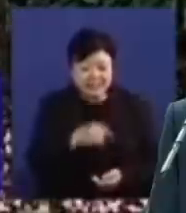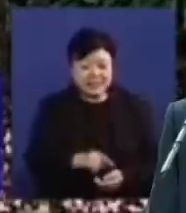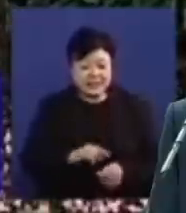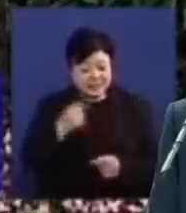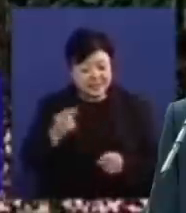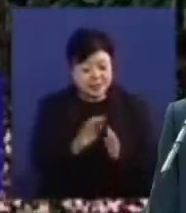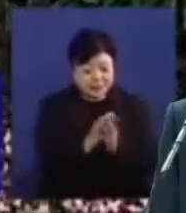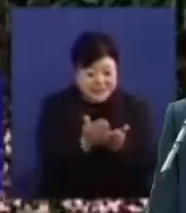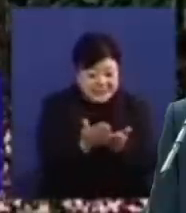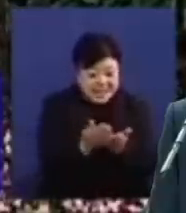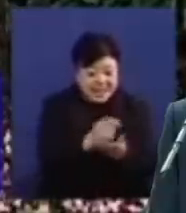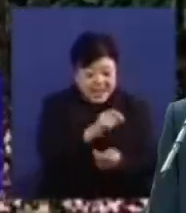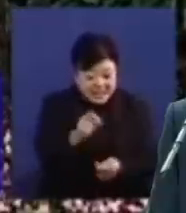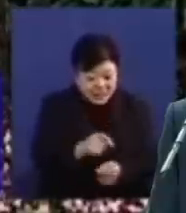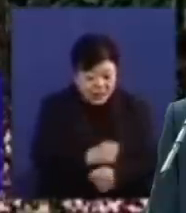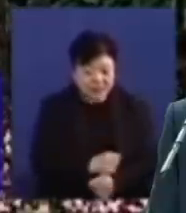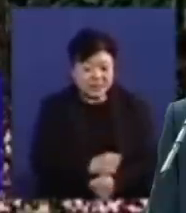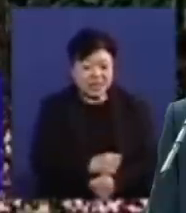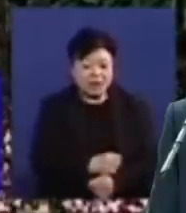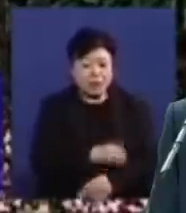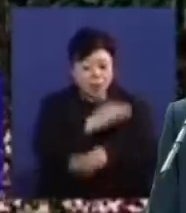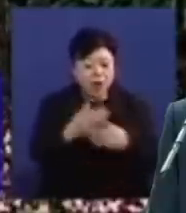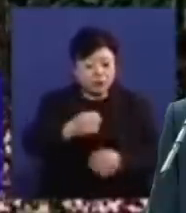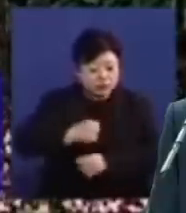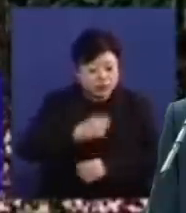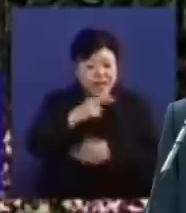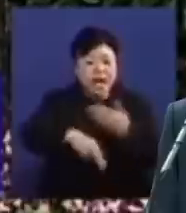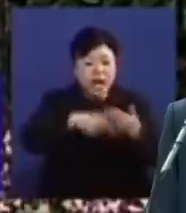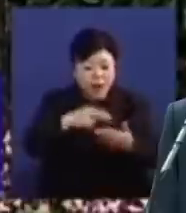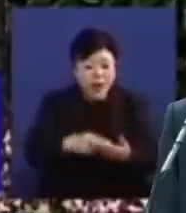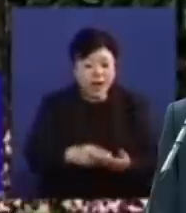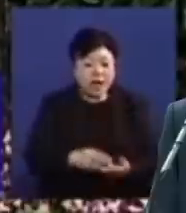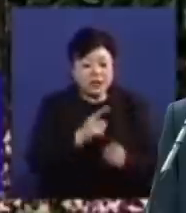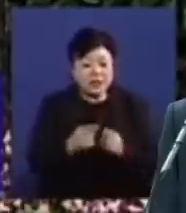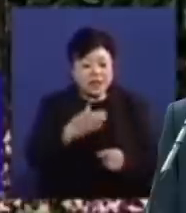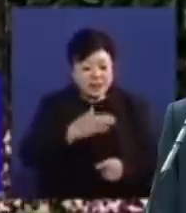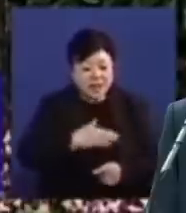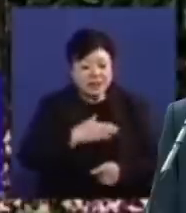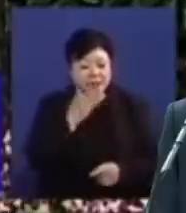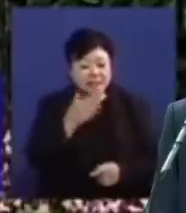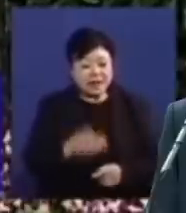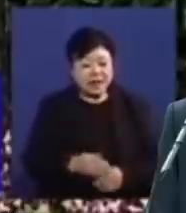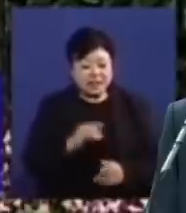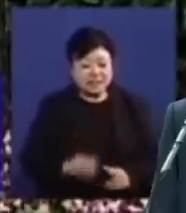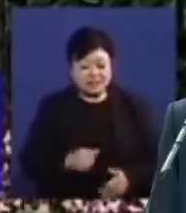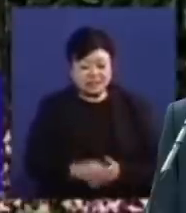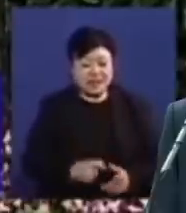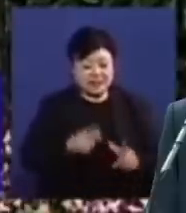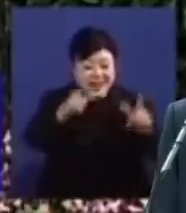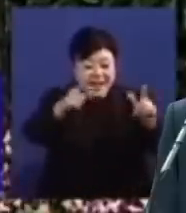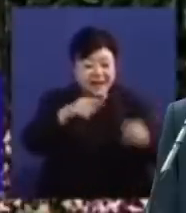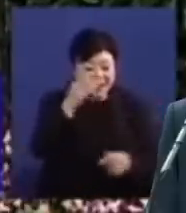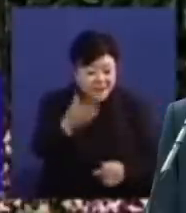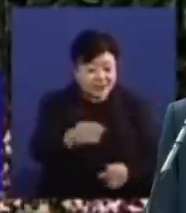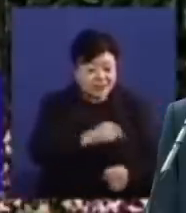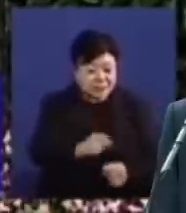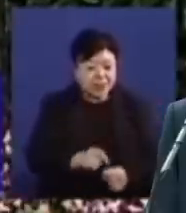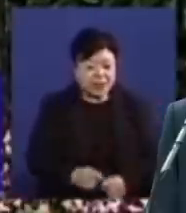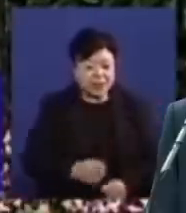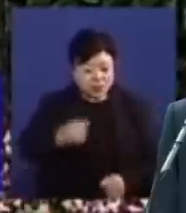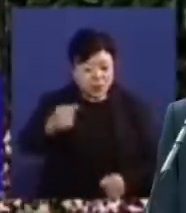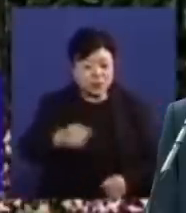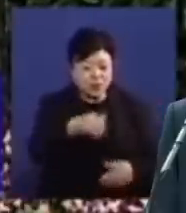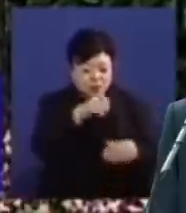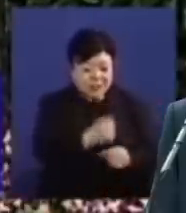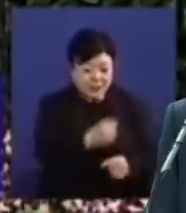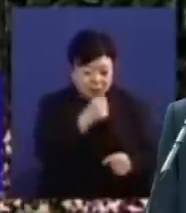있는 기념책에 기록하셨느니라. 만군의 야훼가 이르노라, 나는 내가 정한 날에 그들을 나의 특별한 소유로